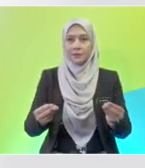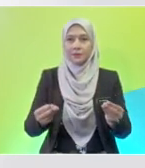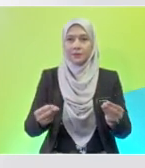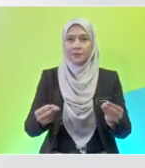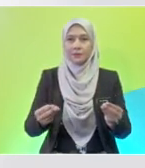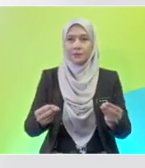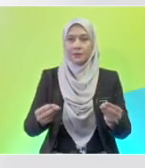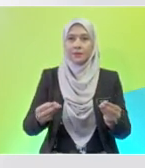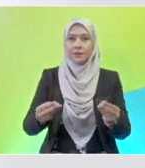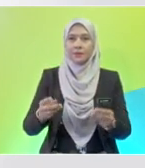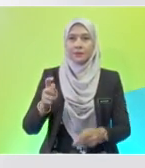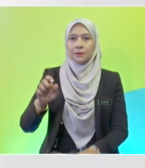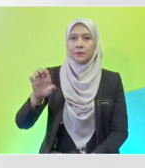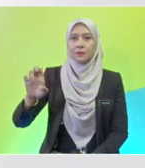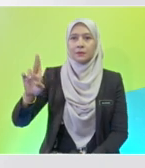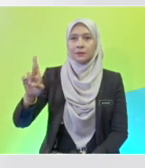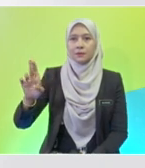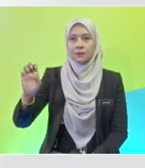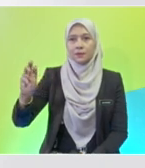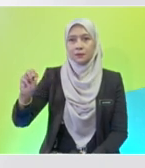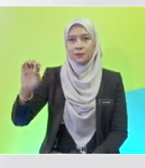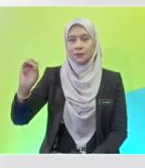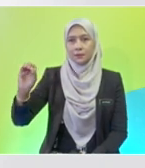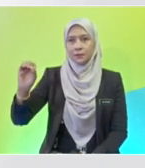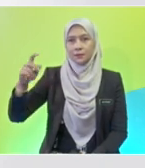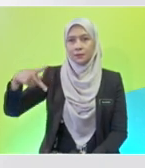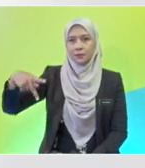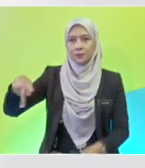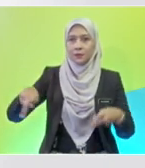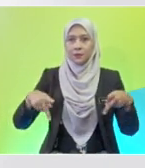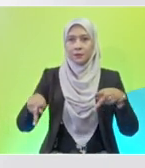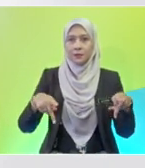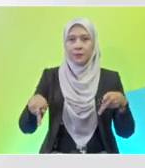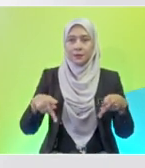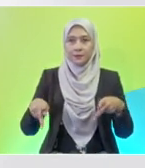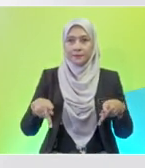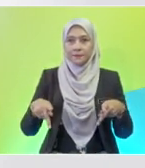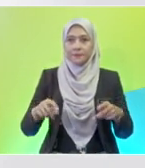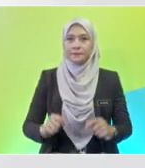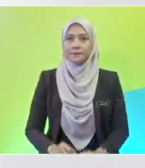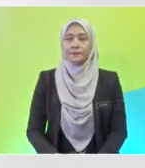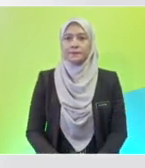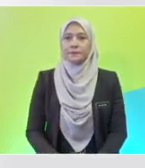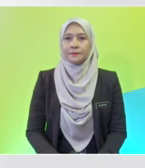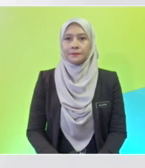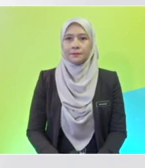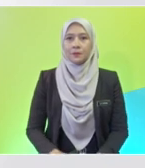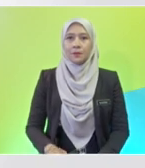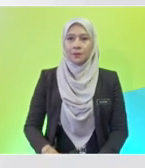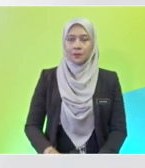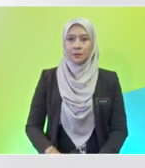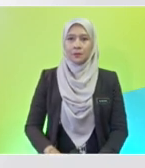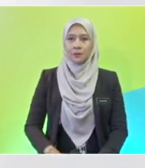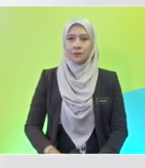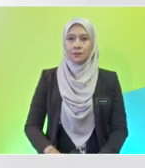plastik Nah jadi pilihan jawaban e i kita baca itu terurai apabila dipanaskan dan tidak dapat di kita